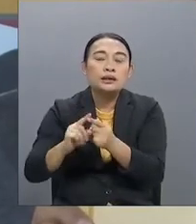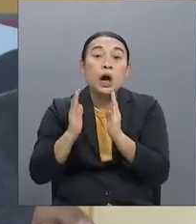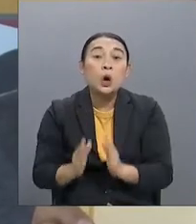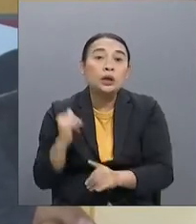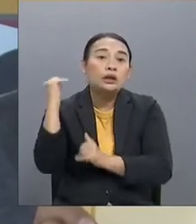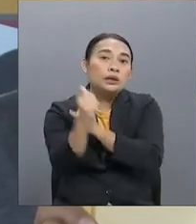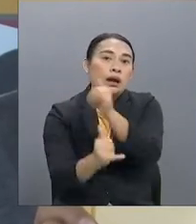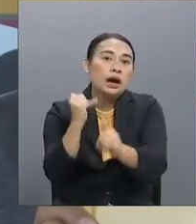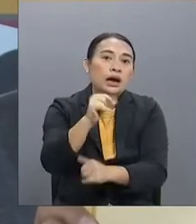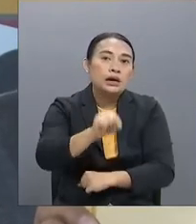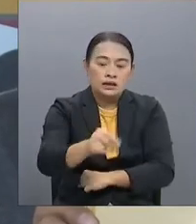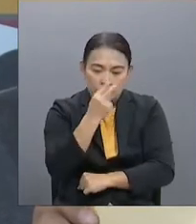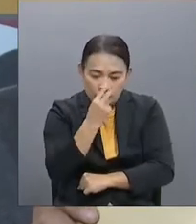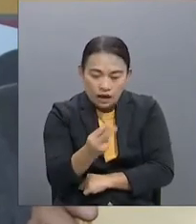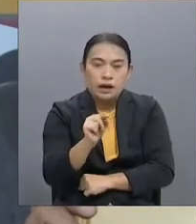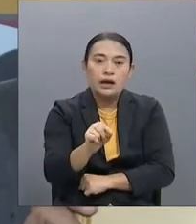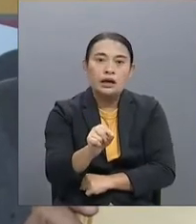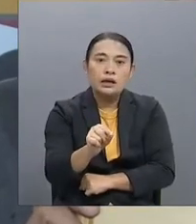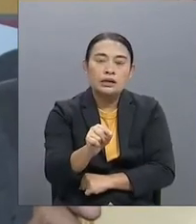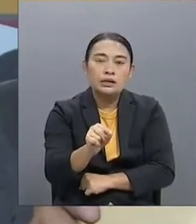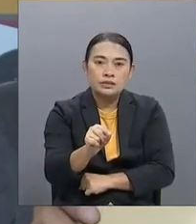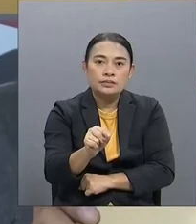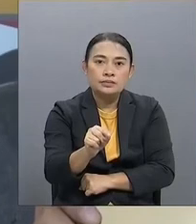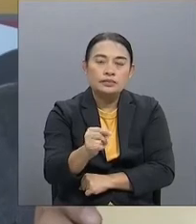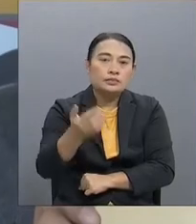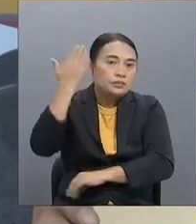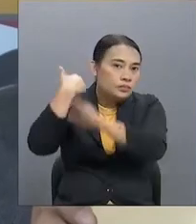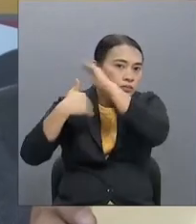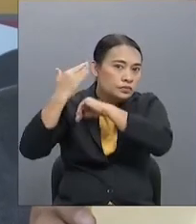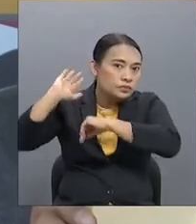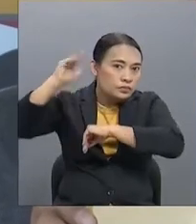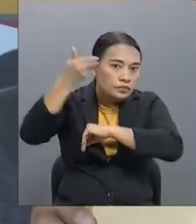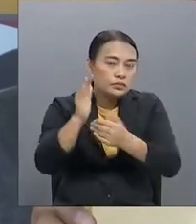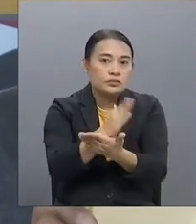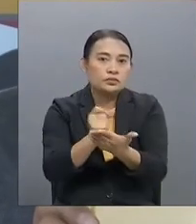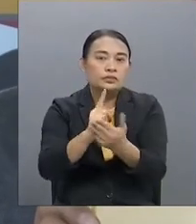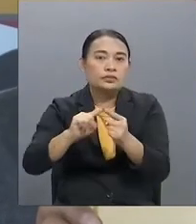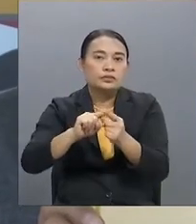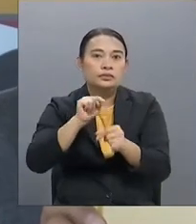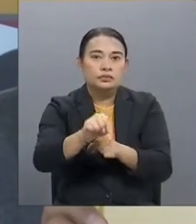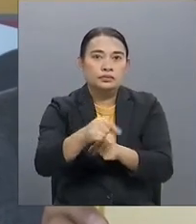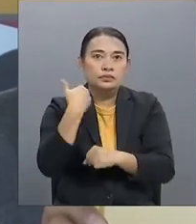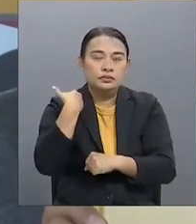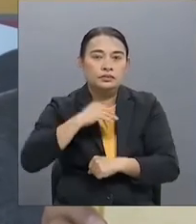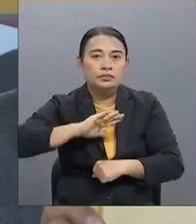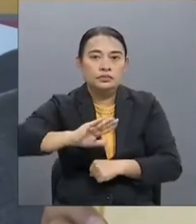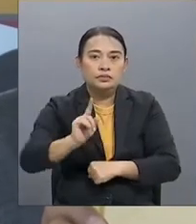ะครับได้เห็นถึงความเป็นมาของงานด้านศิลปะเนี่ยย่อมที่จะอยู่ในช่วงเวลาของคน